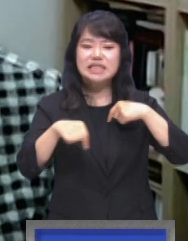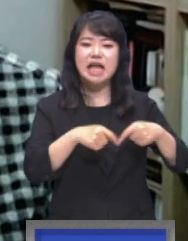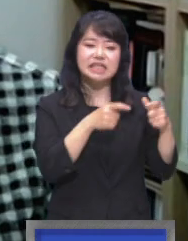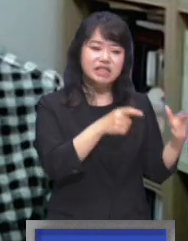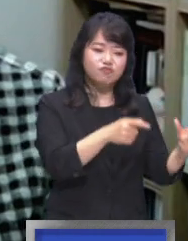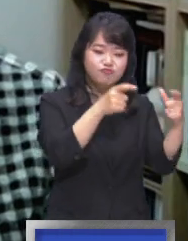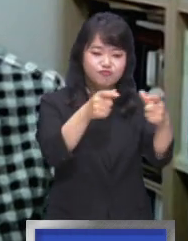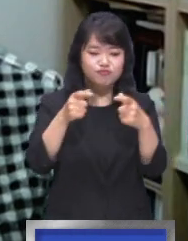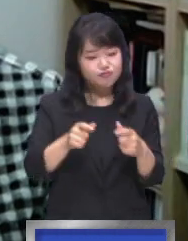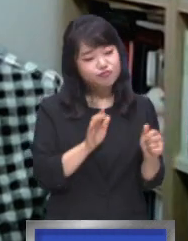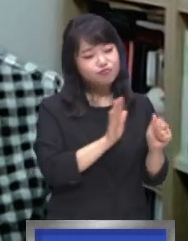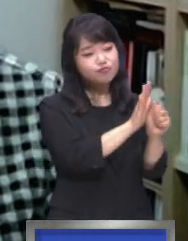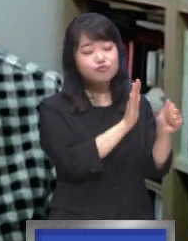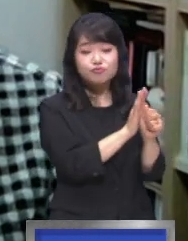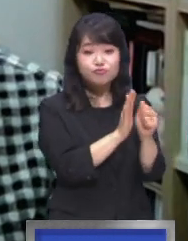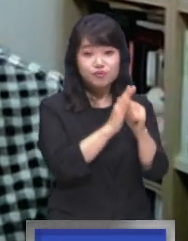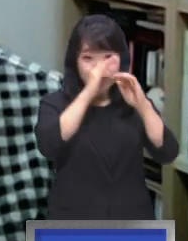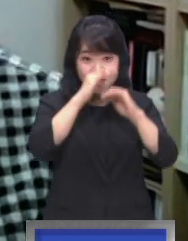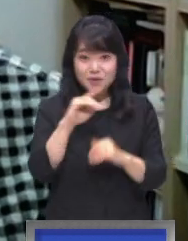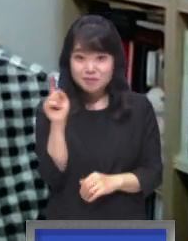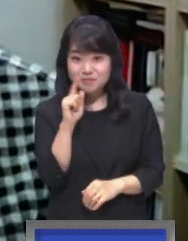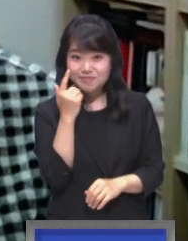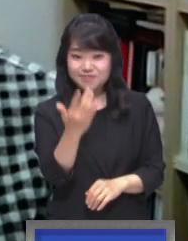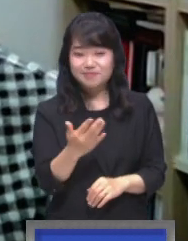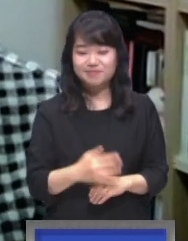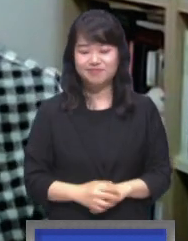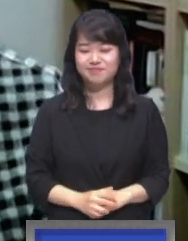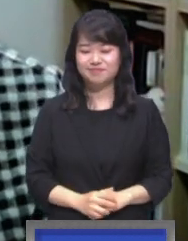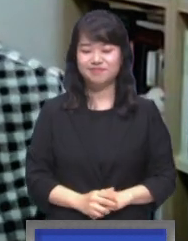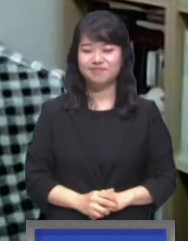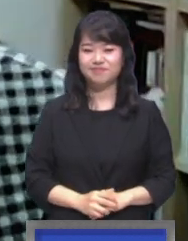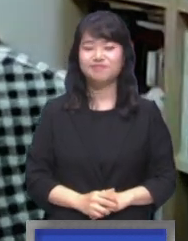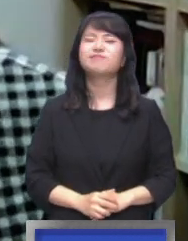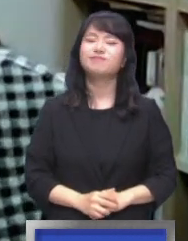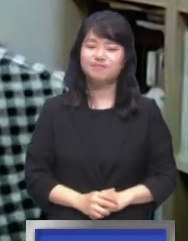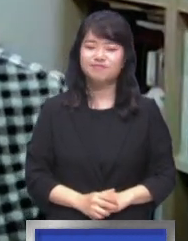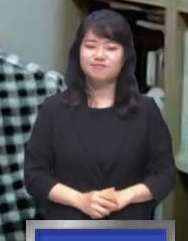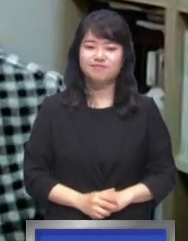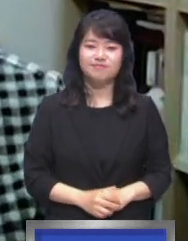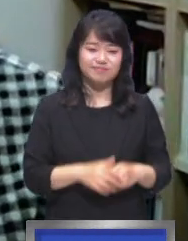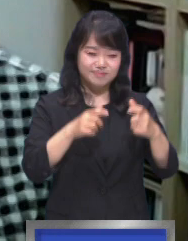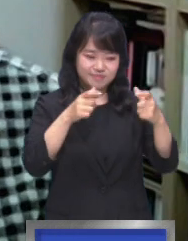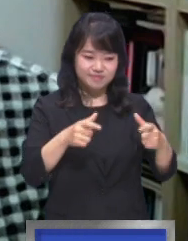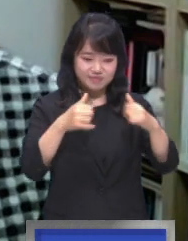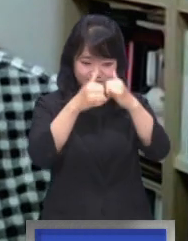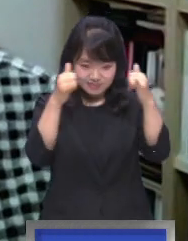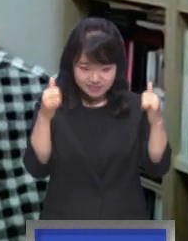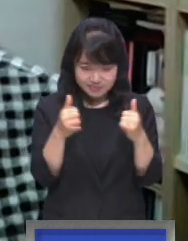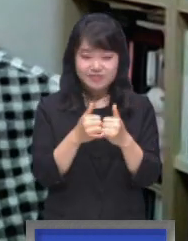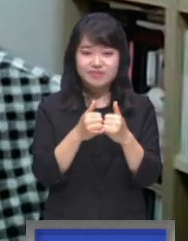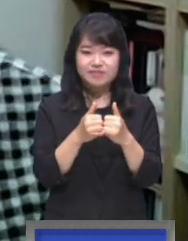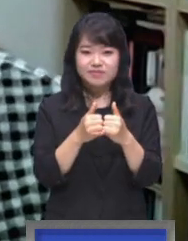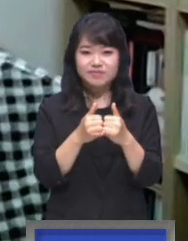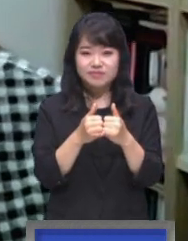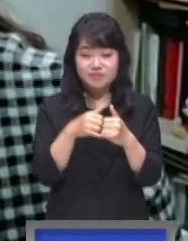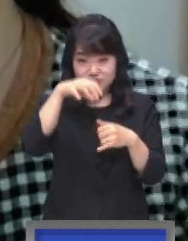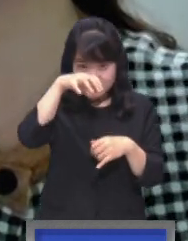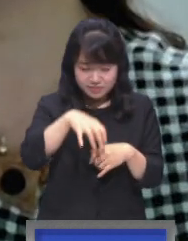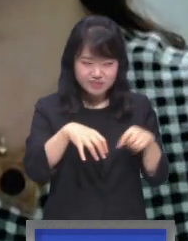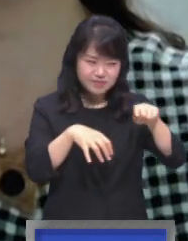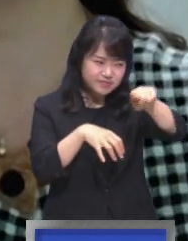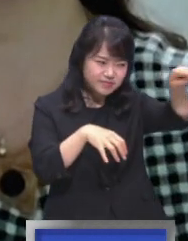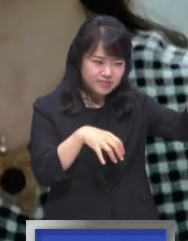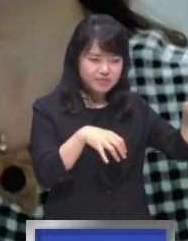단위의 소상공인 지원책도 좀 알아보셨다고 들었습니다. 네, 지역 상공회의소에서는